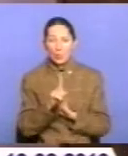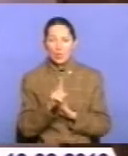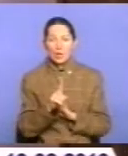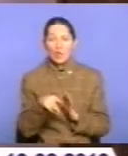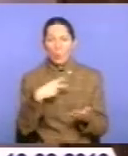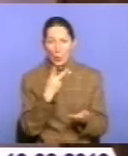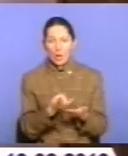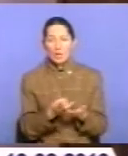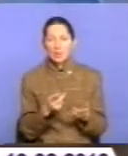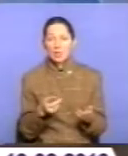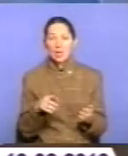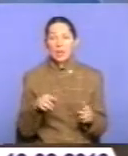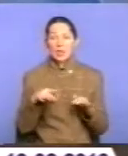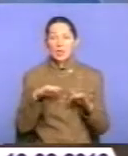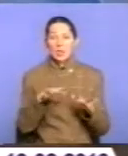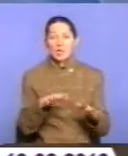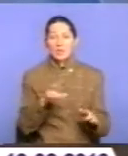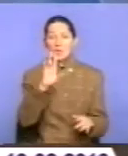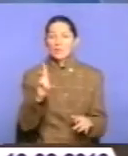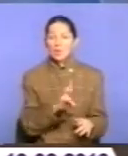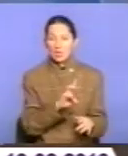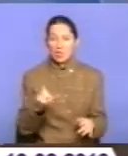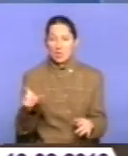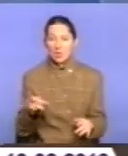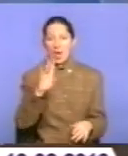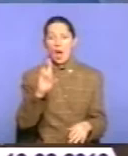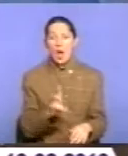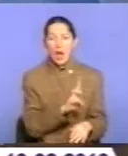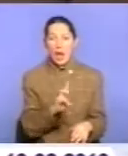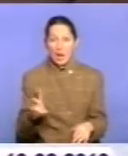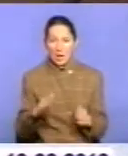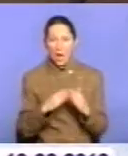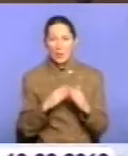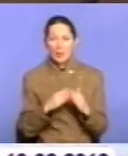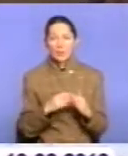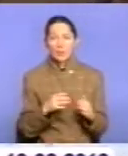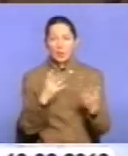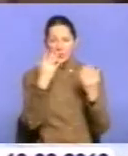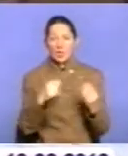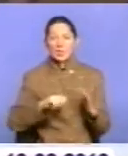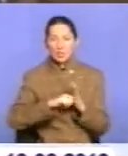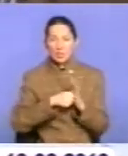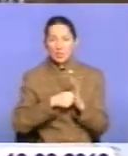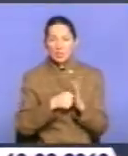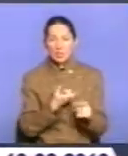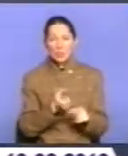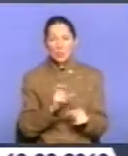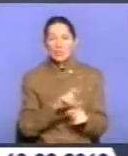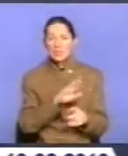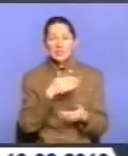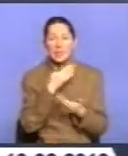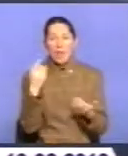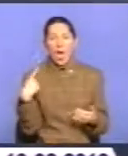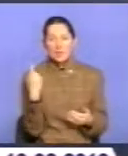діяльність священнослужителя. Храми у невеликих населених пунктах зазвичай вдень зачинені. До того ж, більшість із них не обладнані